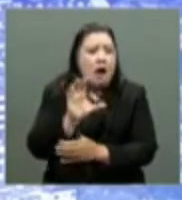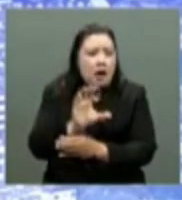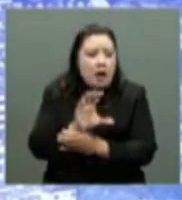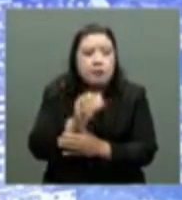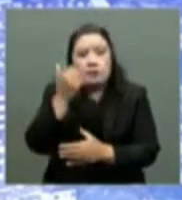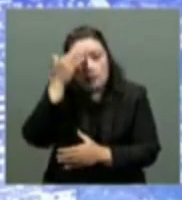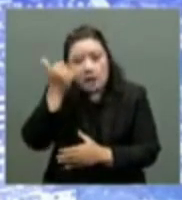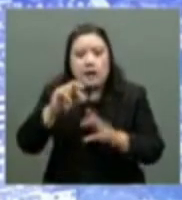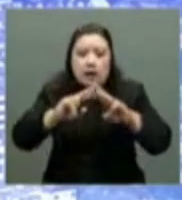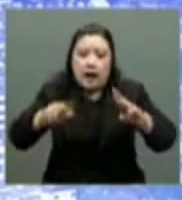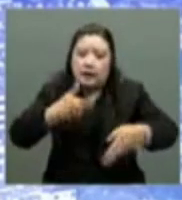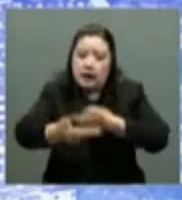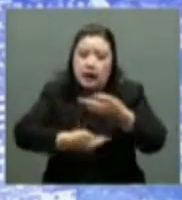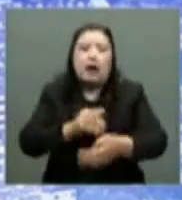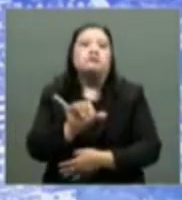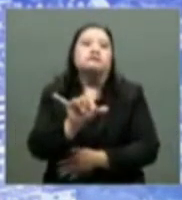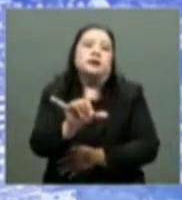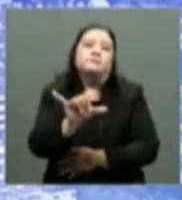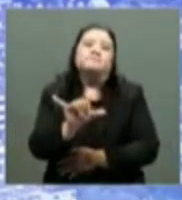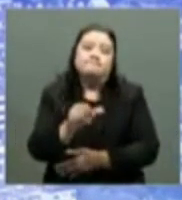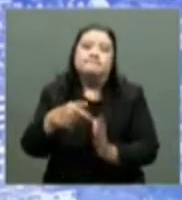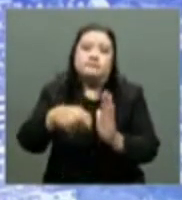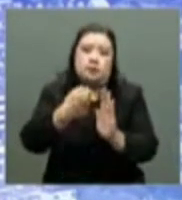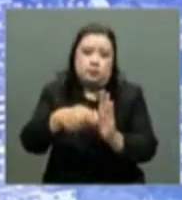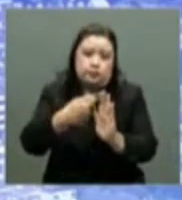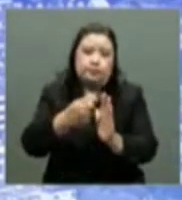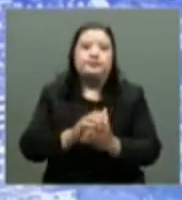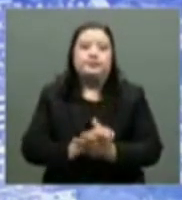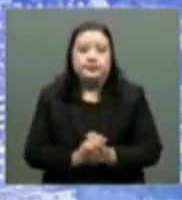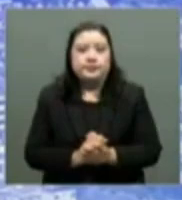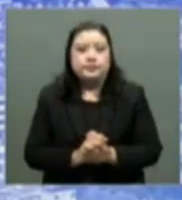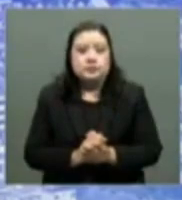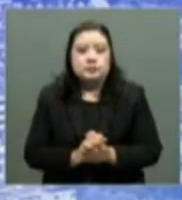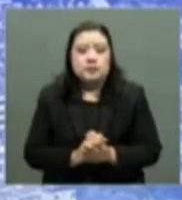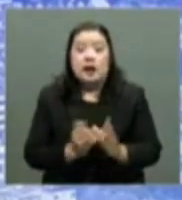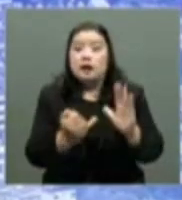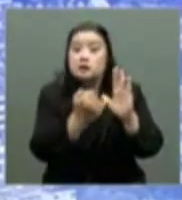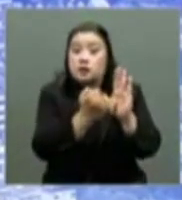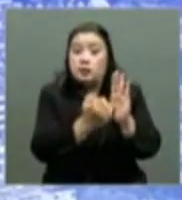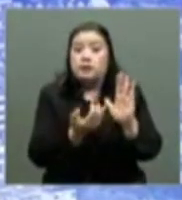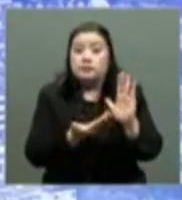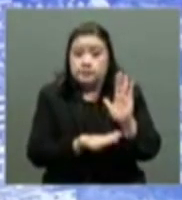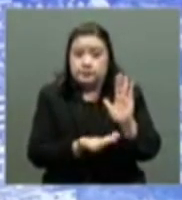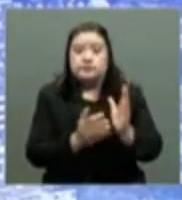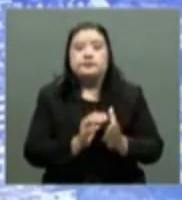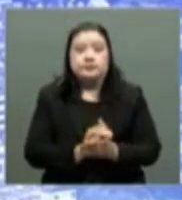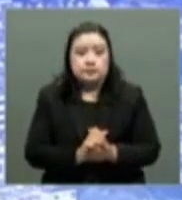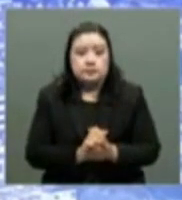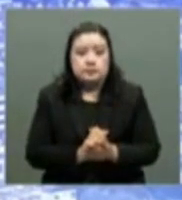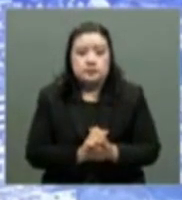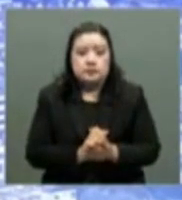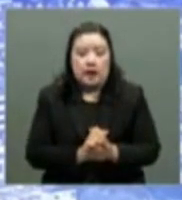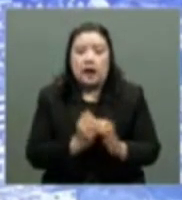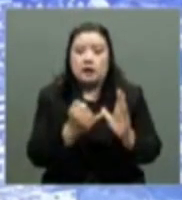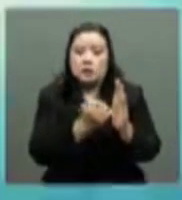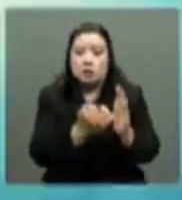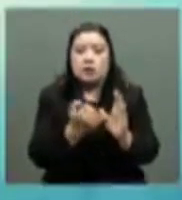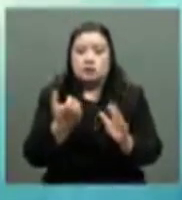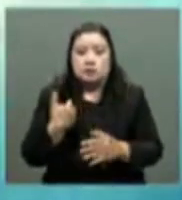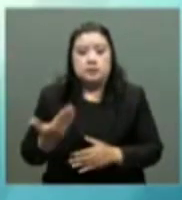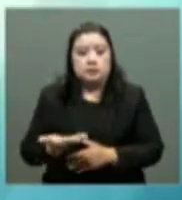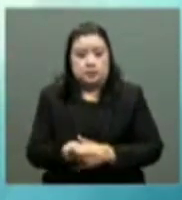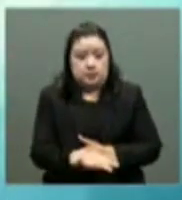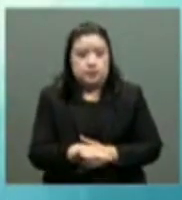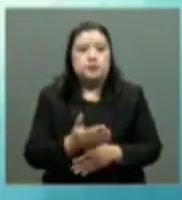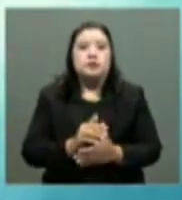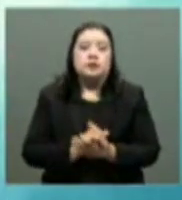ได้พูดคุยกันต่อไปดูการกระจายตามจังหวัดต่างๆก็ครั้งนี้ก็สรุปมาอยู่ในหน้าสไลด์อันเดียวกัน